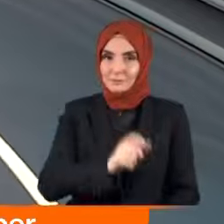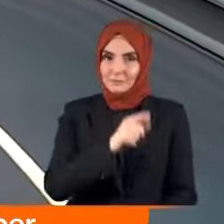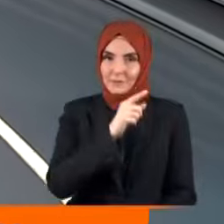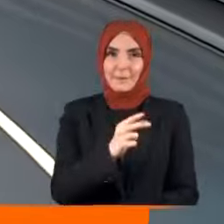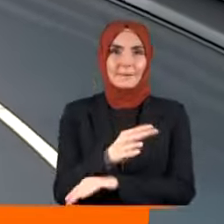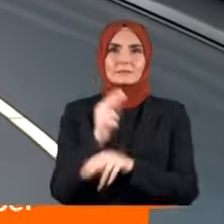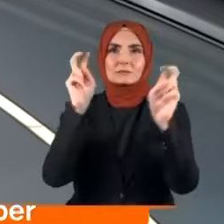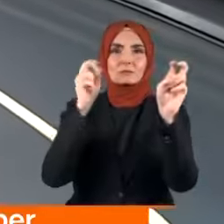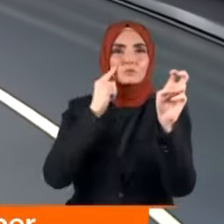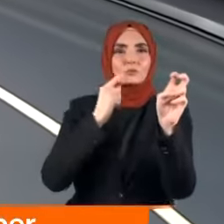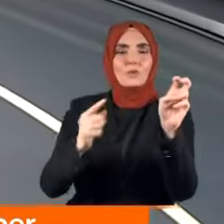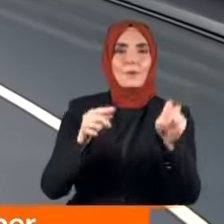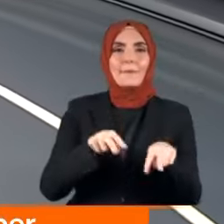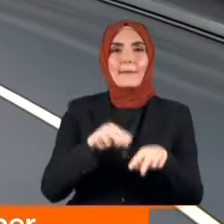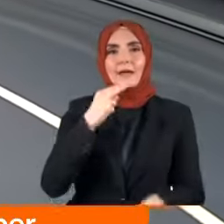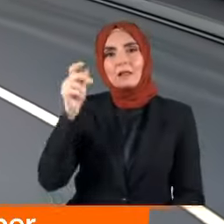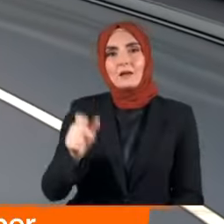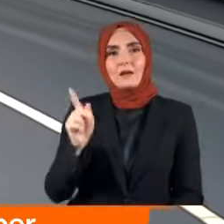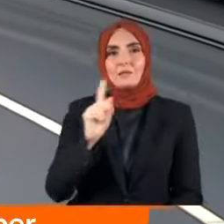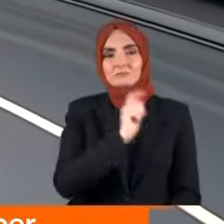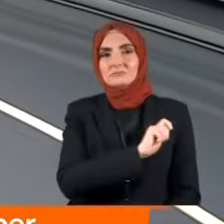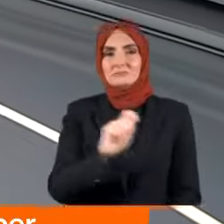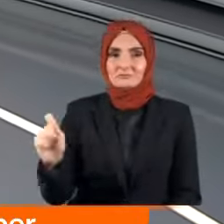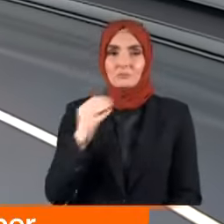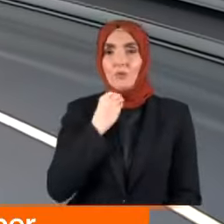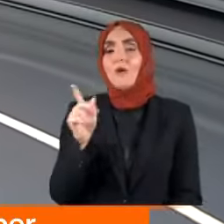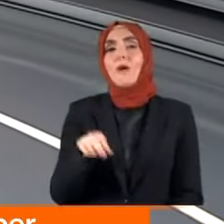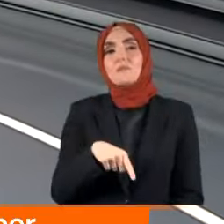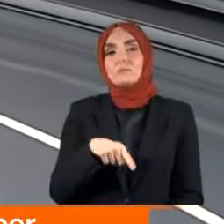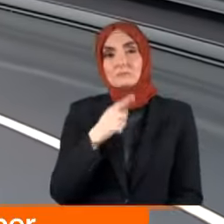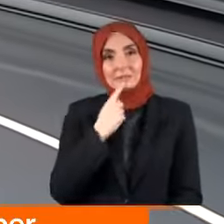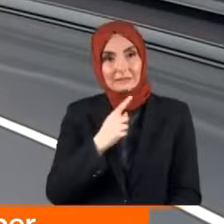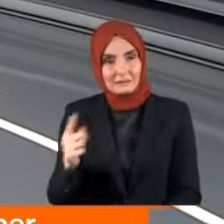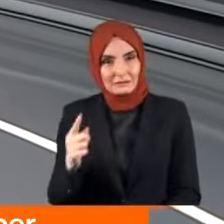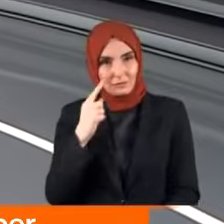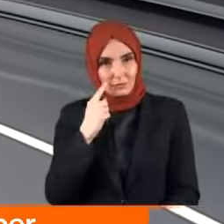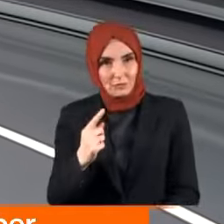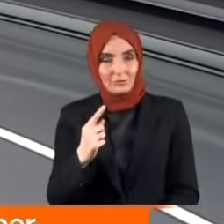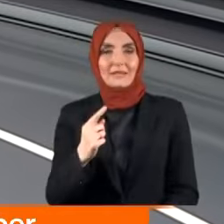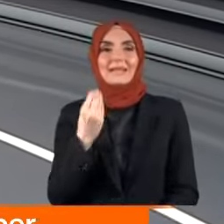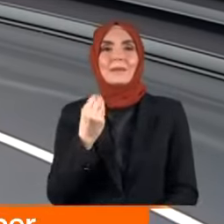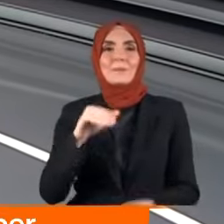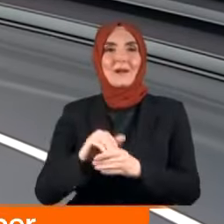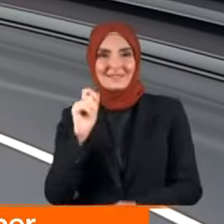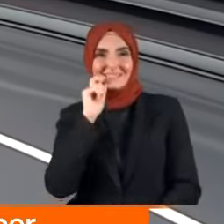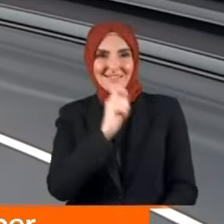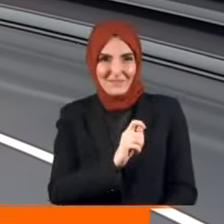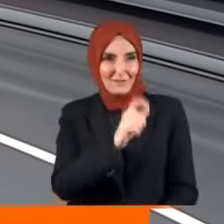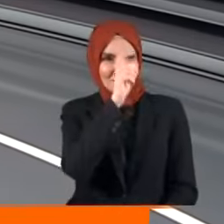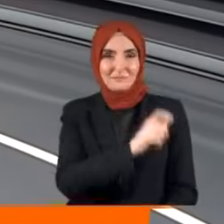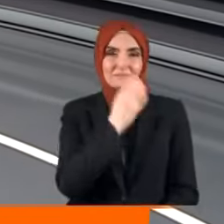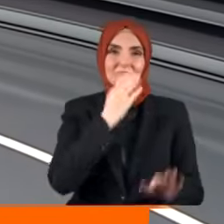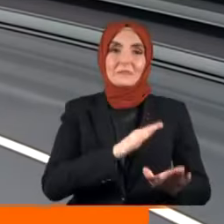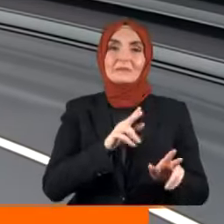Meral Akşener'e yaptığı borcunu öde çağrısıyla başlayan tartışma sürüyor. Özel, İyi Parti'den beklediği cevabı alamayınca bu kez İyi